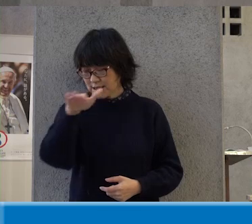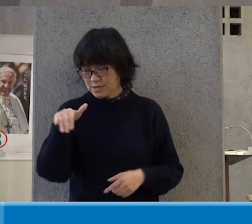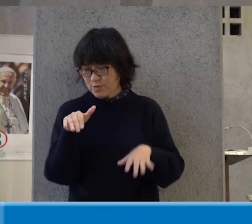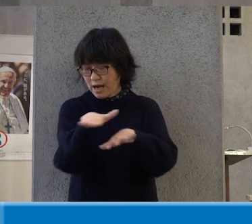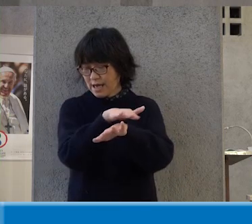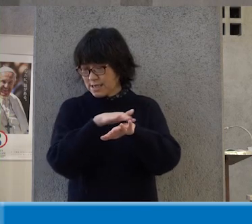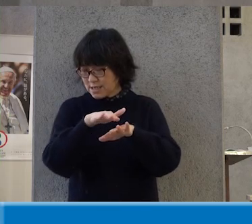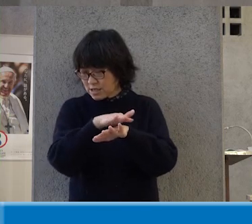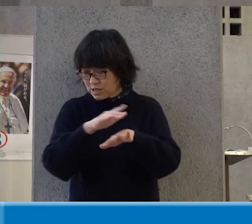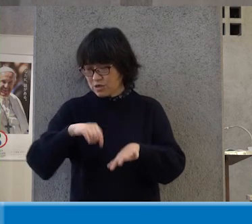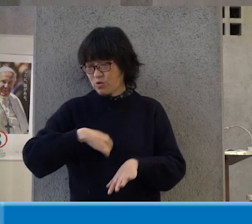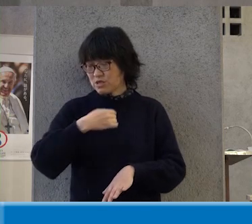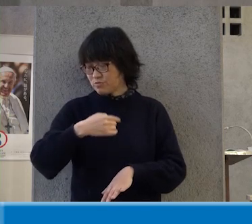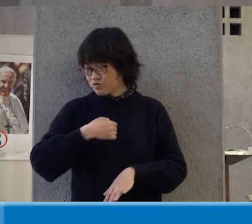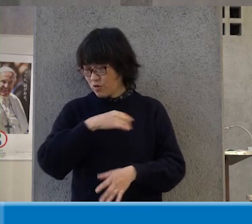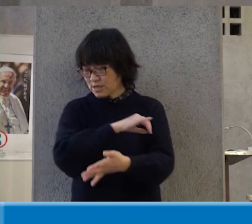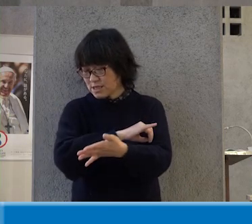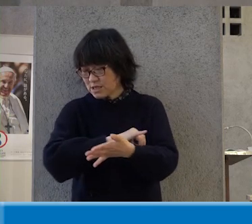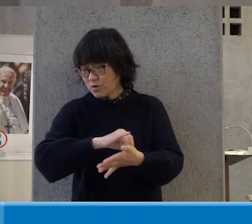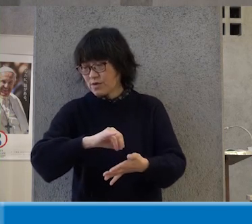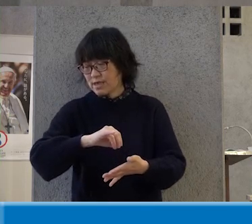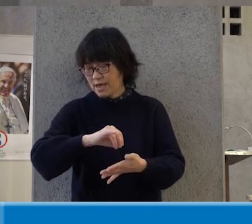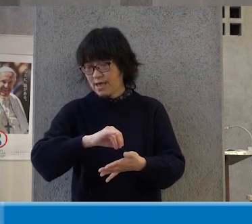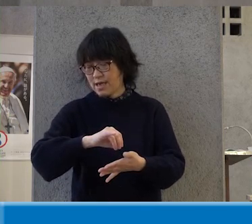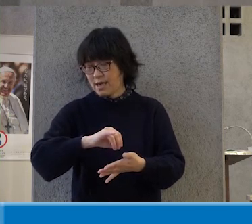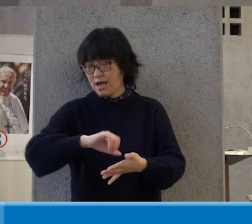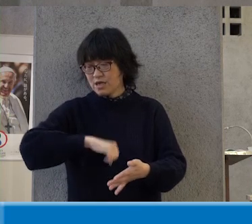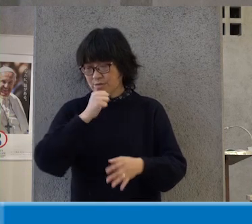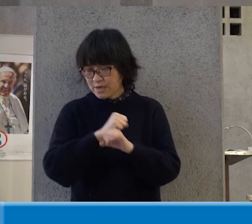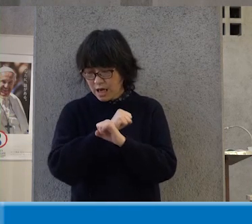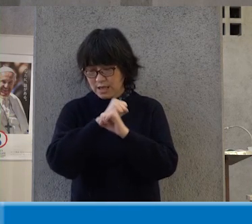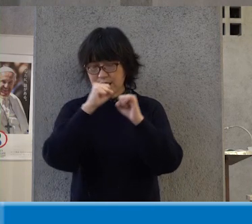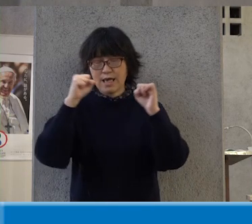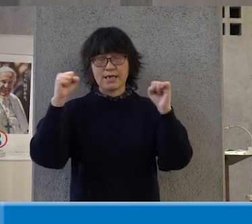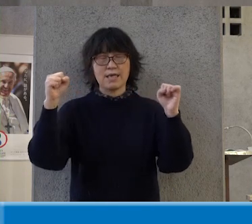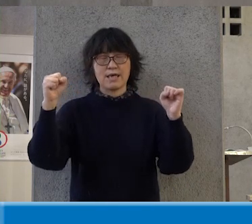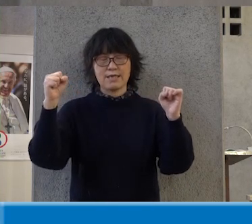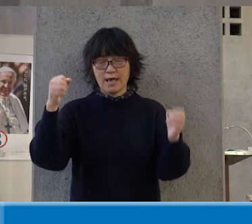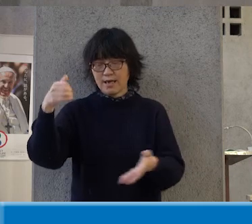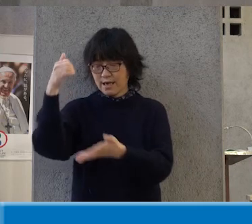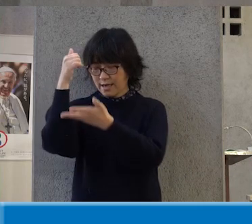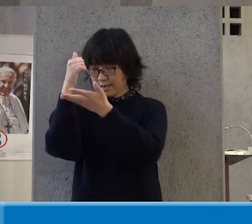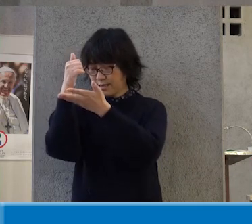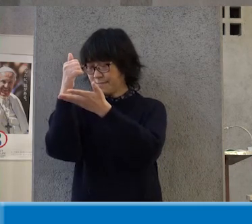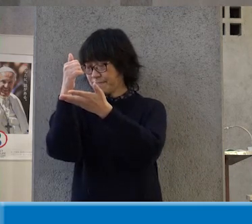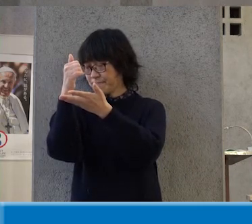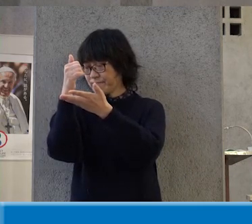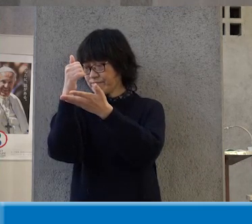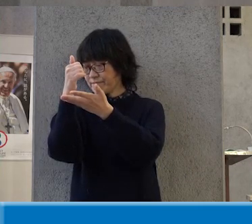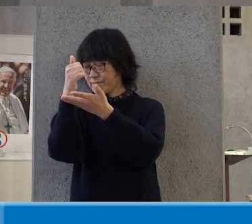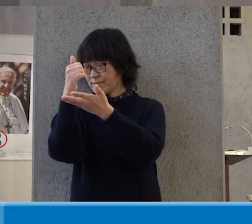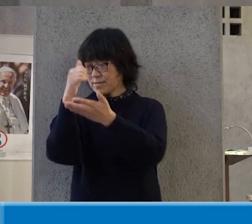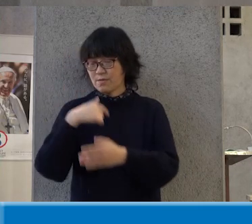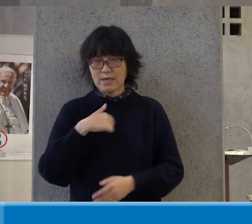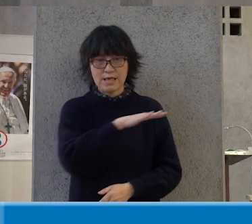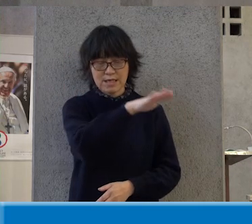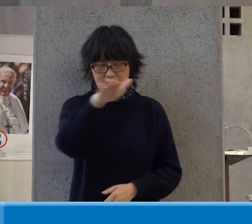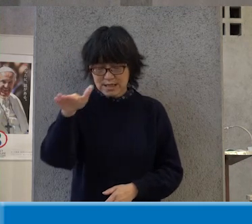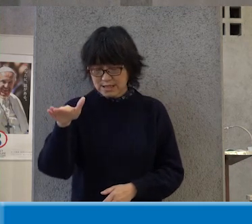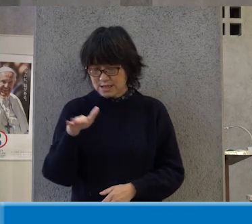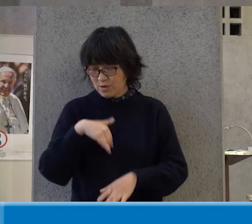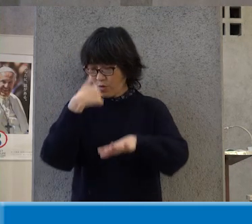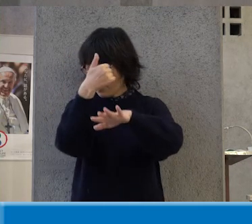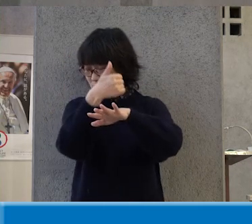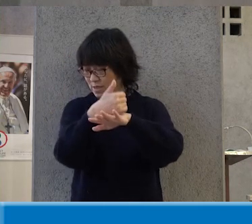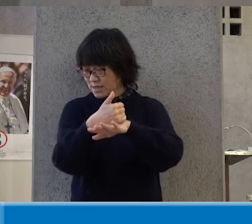し、ご自分の血によって罪から解放してくださった方に、私たちを